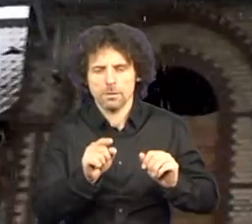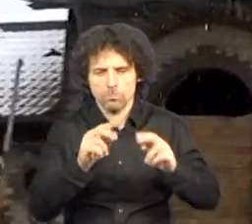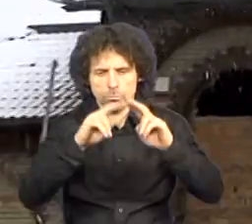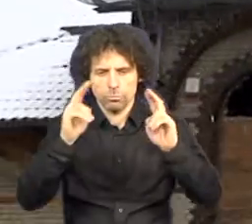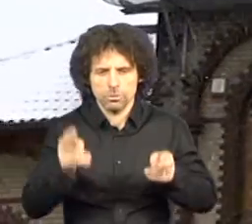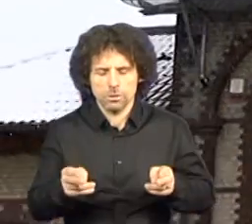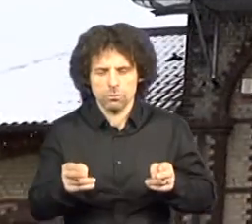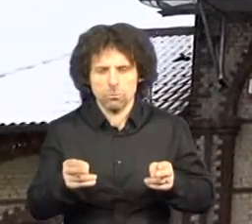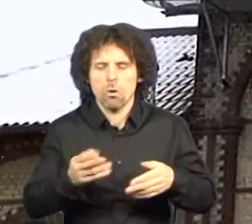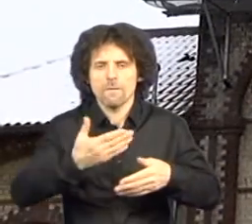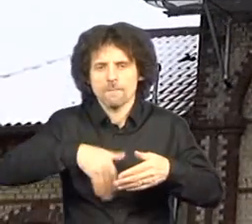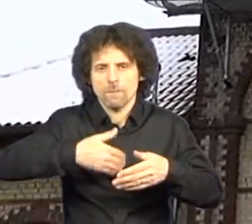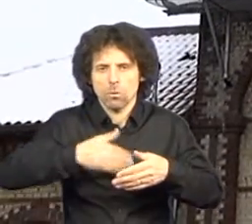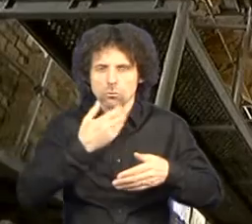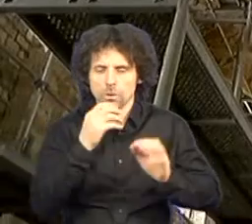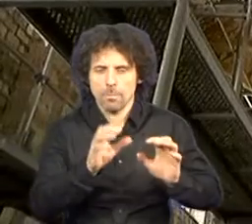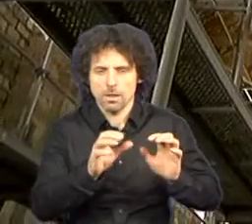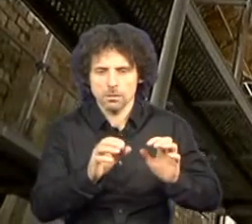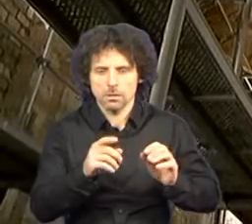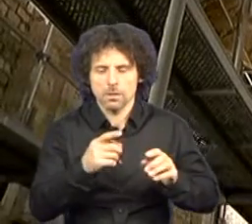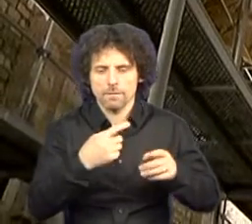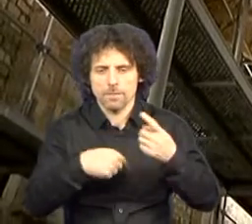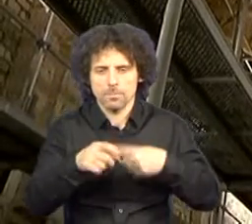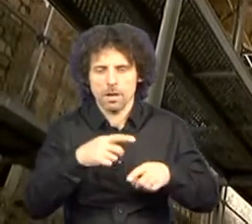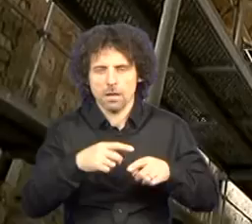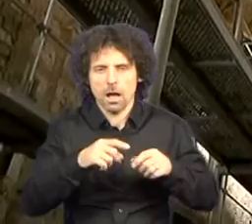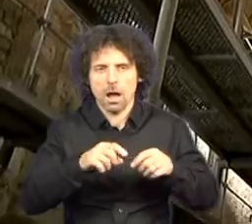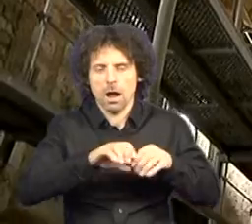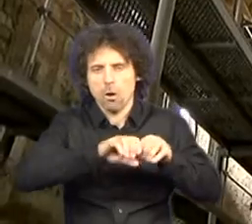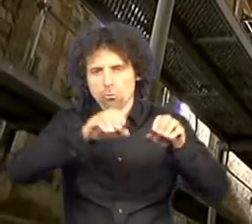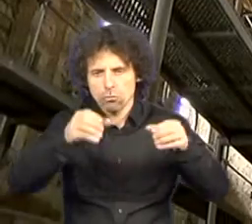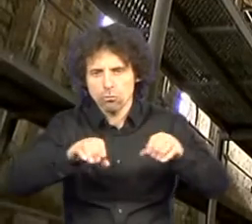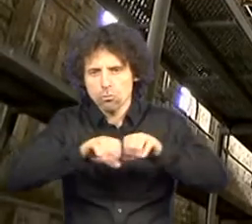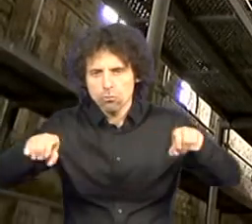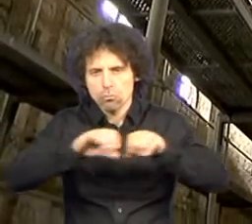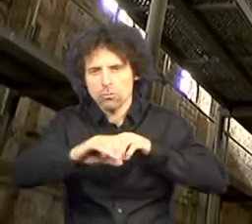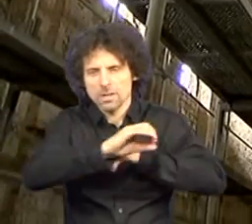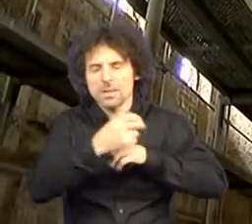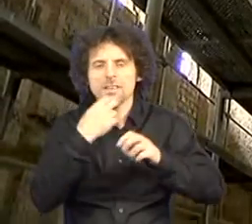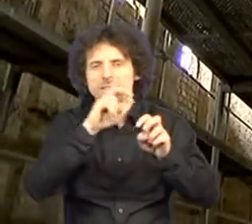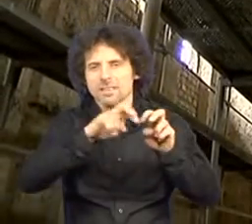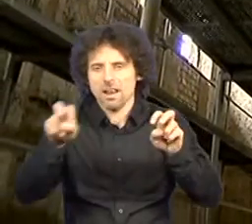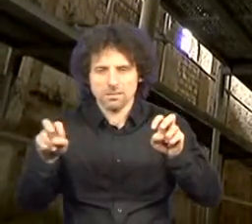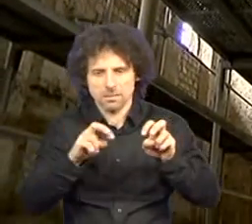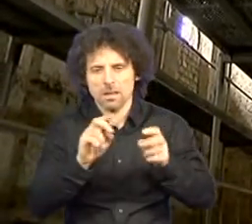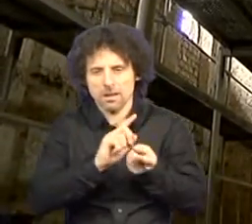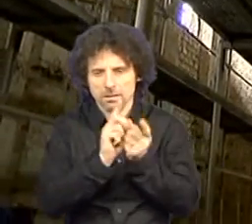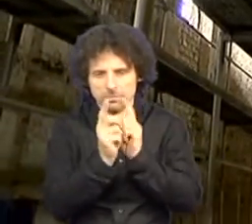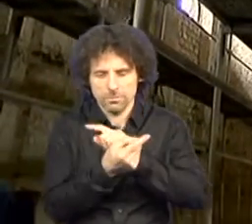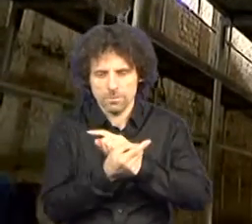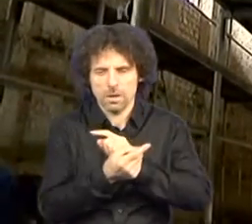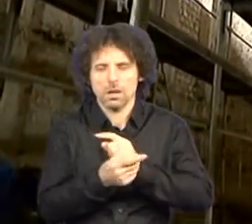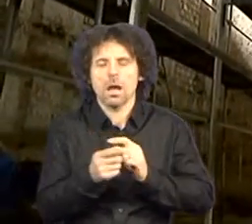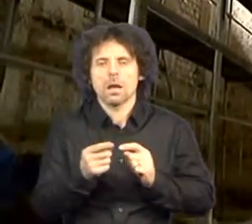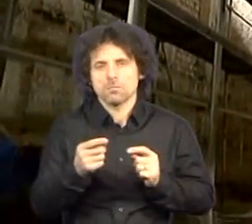jest docieplenie od wewnątrz. Wymiana wszystkich możliwych instalacji, gdyż jest to budynek, który ma swoje lata, tak żeby było nie tylko